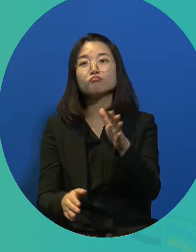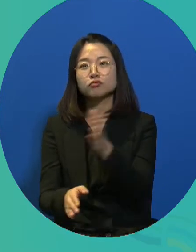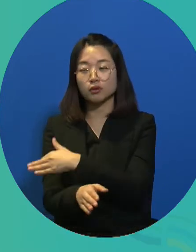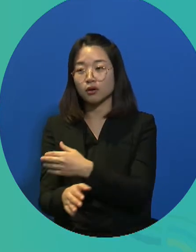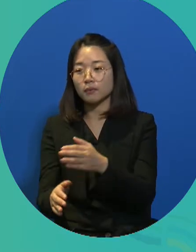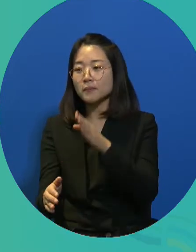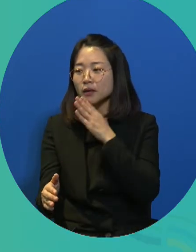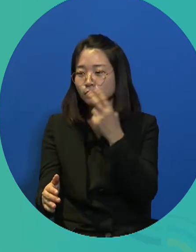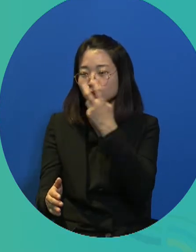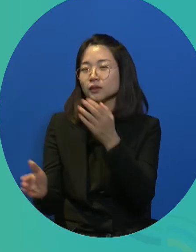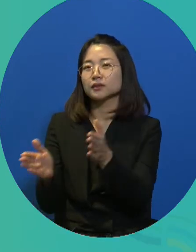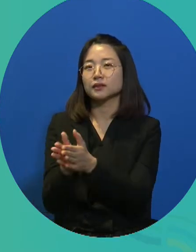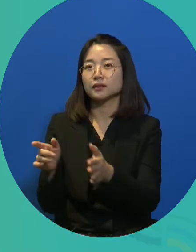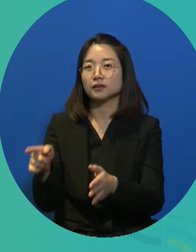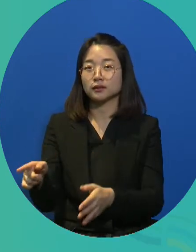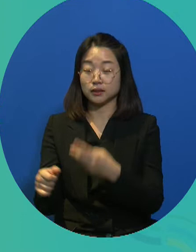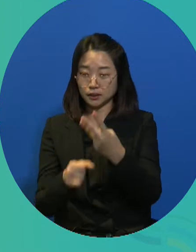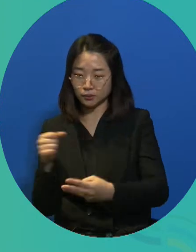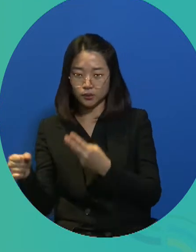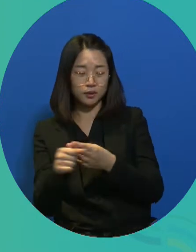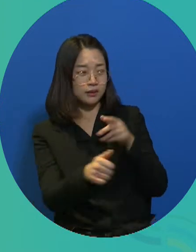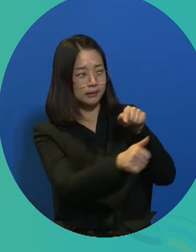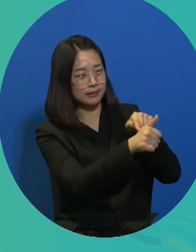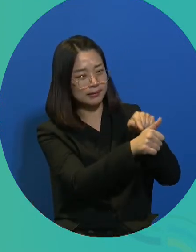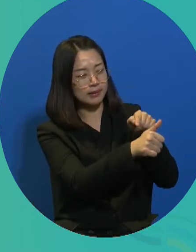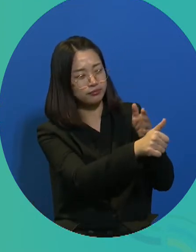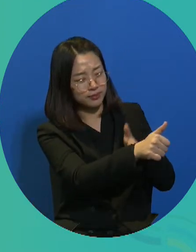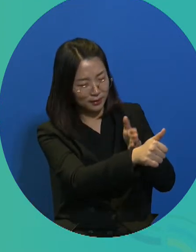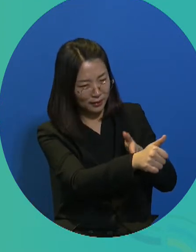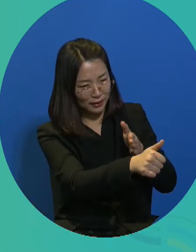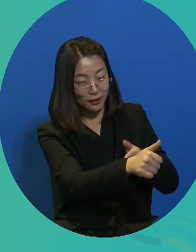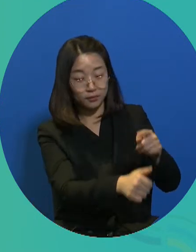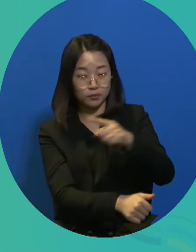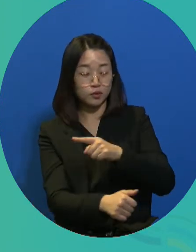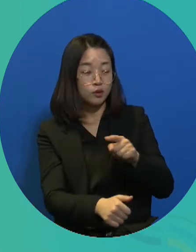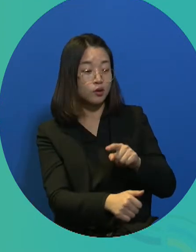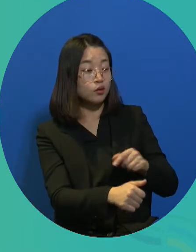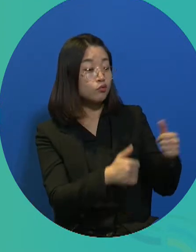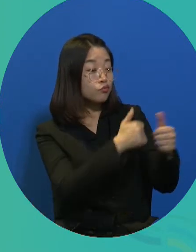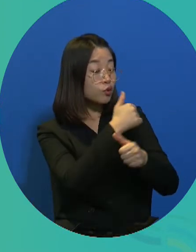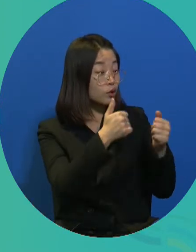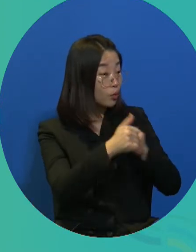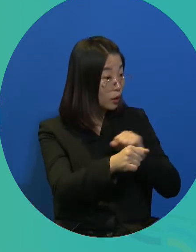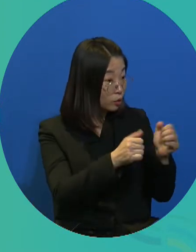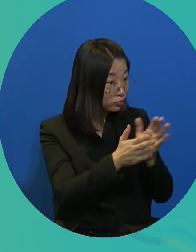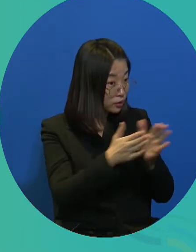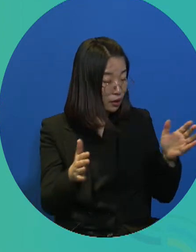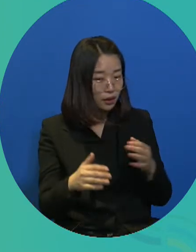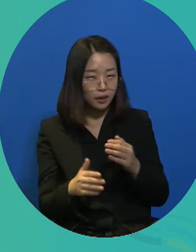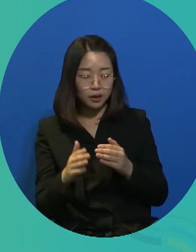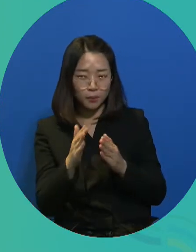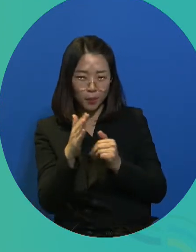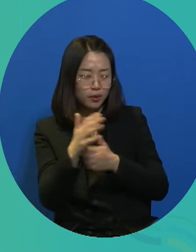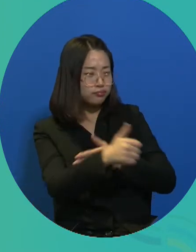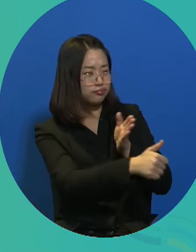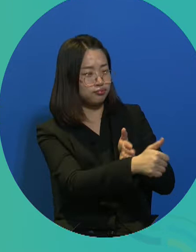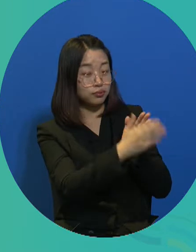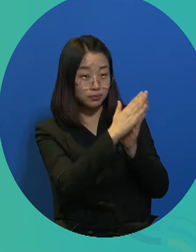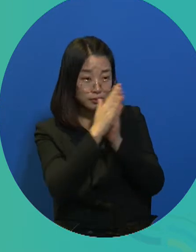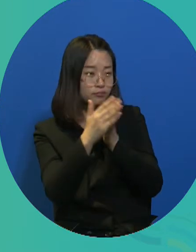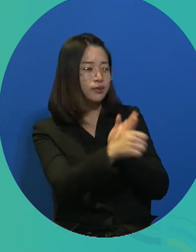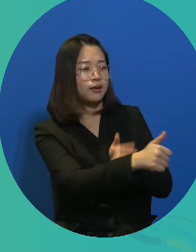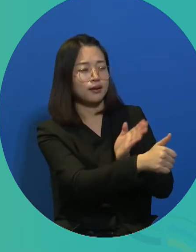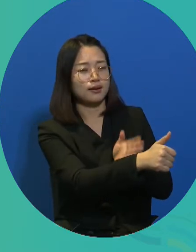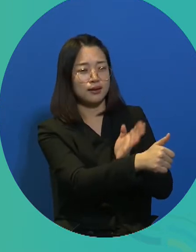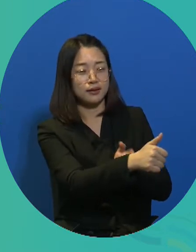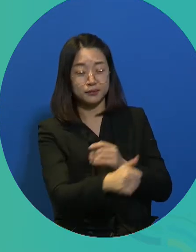동안 계속해서 노력을 했었던 것입니다. 이 모든 위원회 조사 활동은 비밀리에 붙여졌습니다. 혹시 어떤